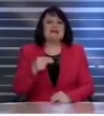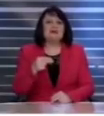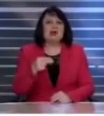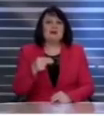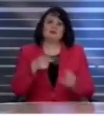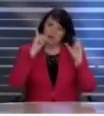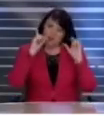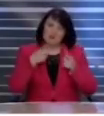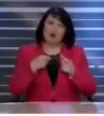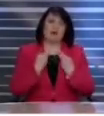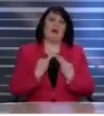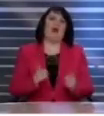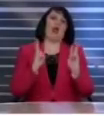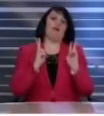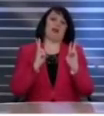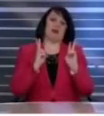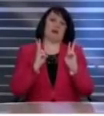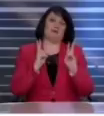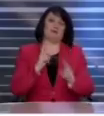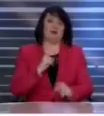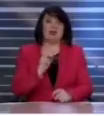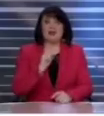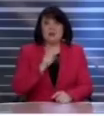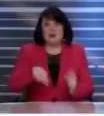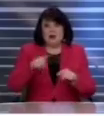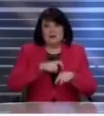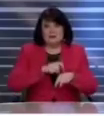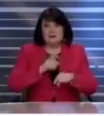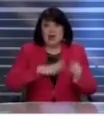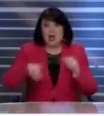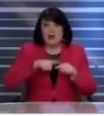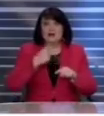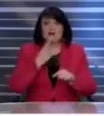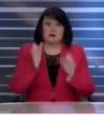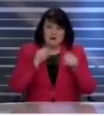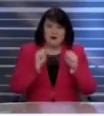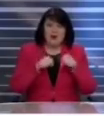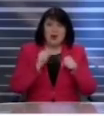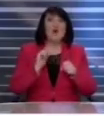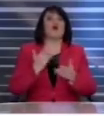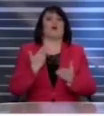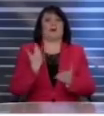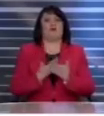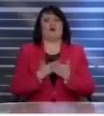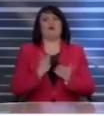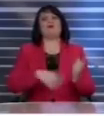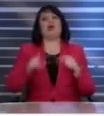ναι σε ό,τι συμβαίνει γύρω μας. Και οι Έλληνες κατέδειξαν ήδη σε ολόκληρο τον κόσμο, σε όλο τον